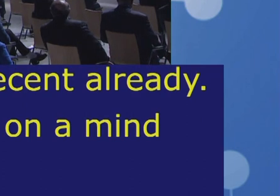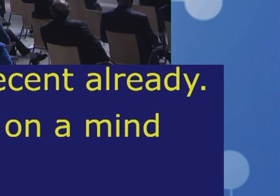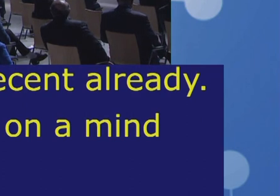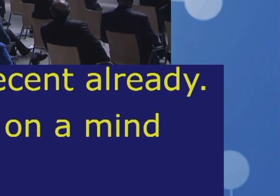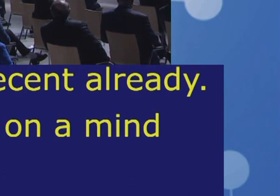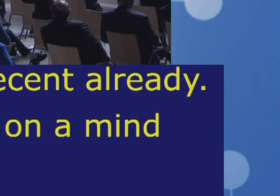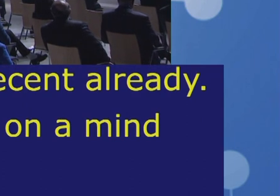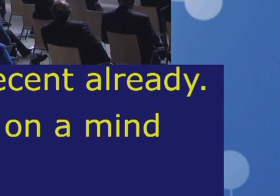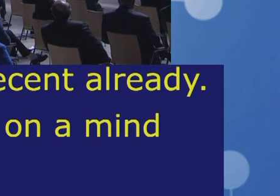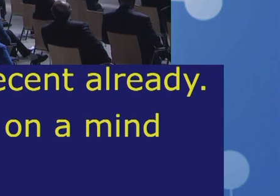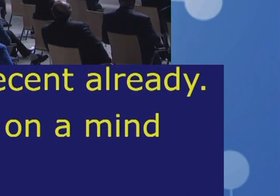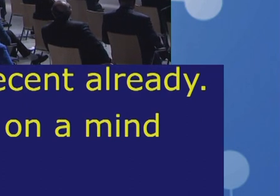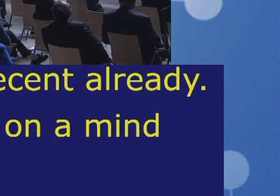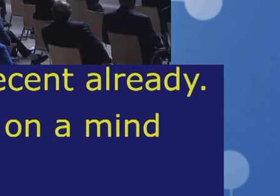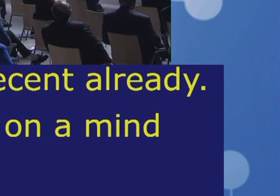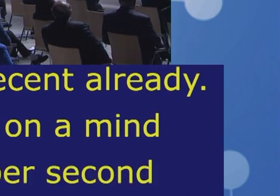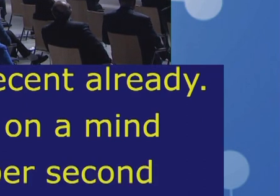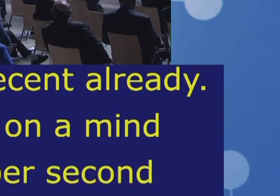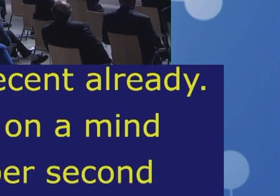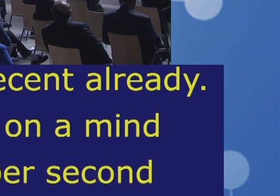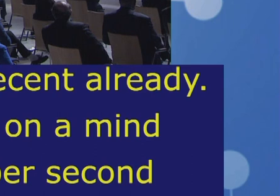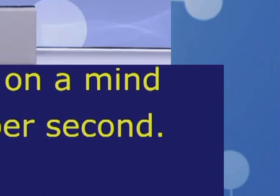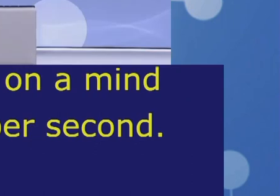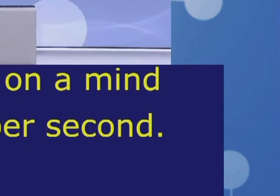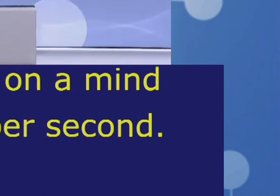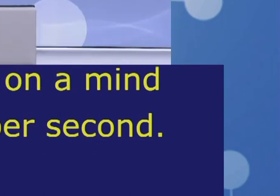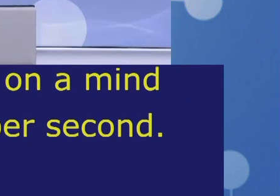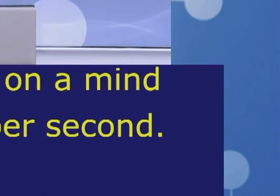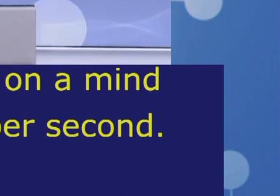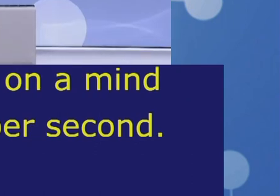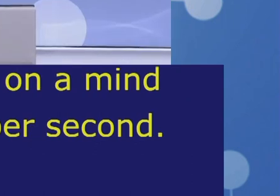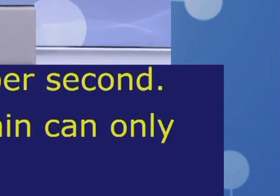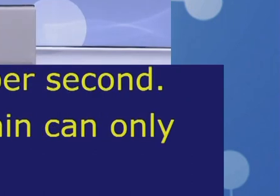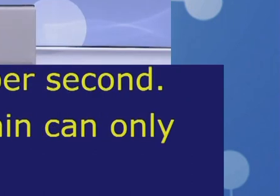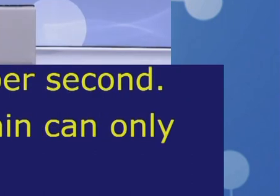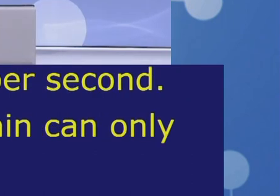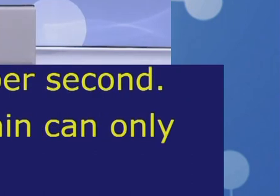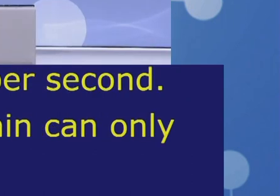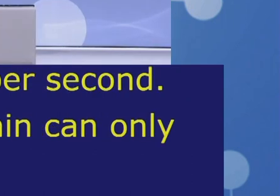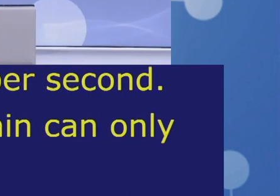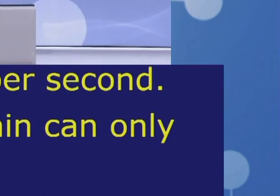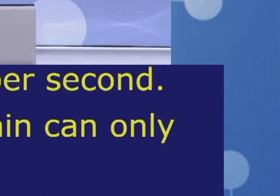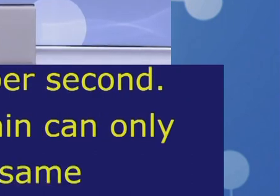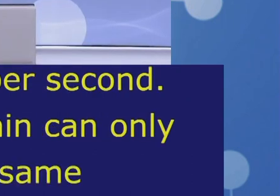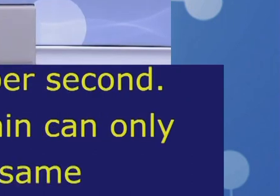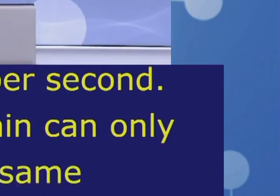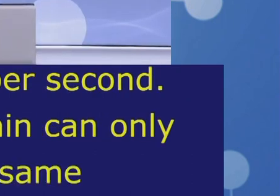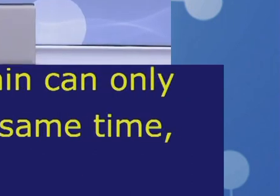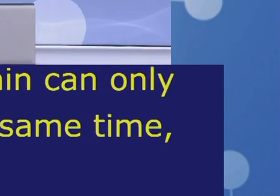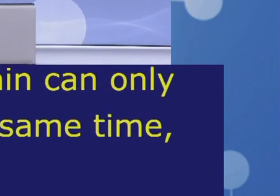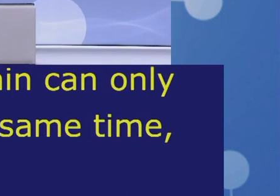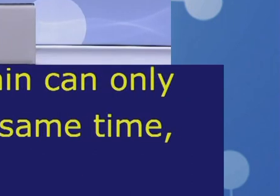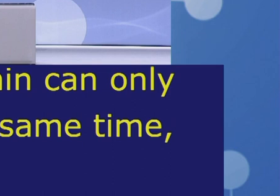prędkość przesyłu danych jest równa prędkości od 40 do 100 bitów na sekundę. Natomiast jeżeli chodzi